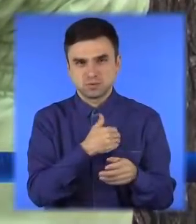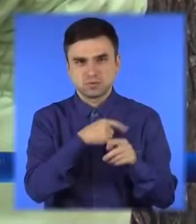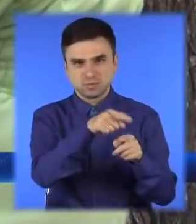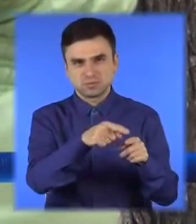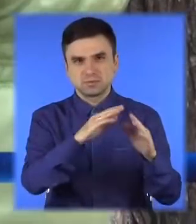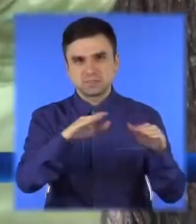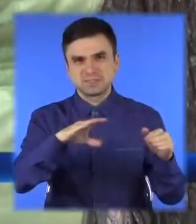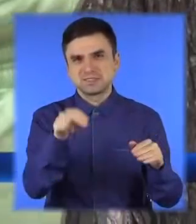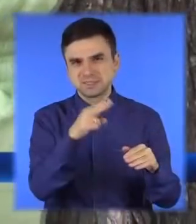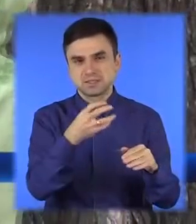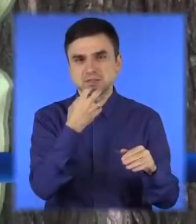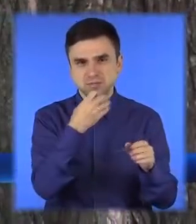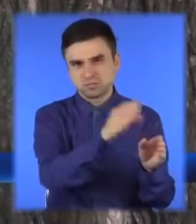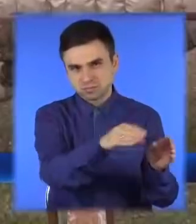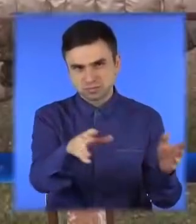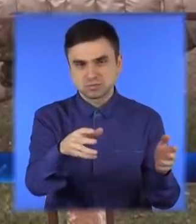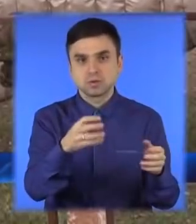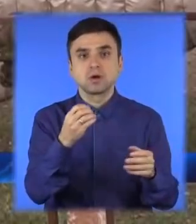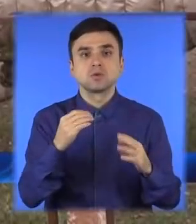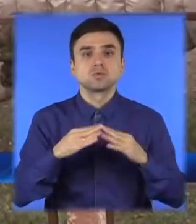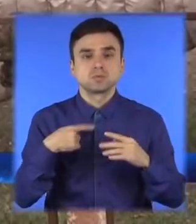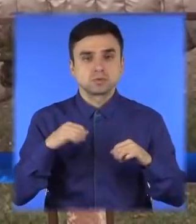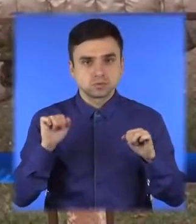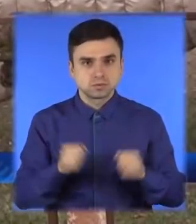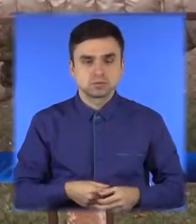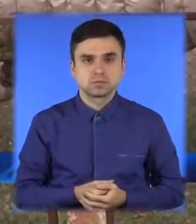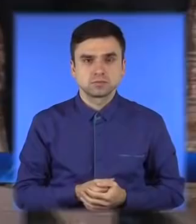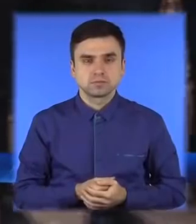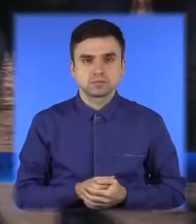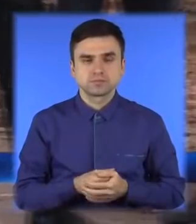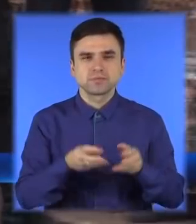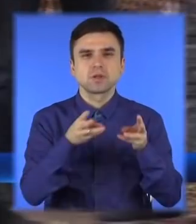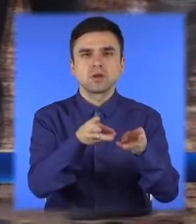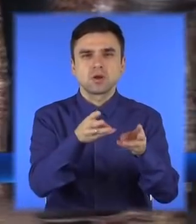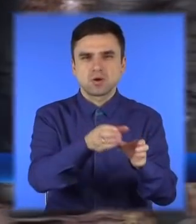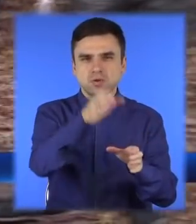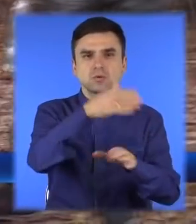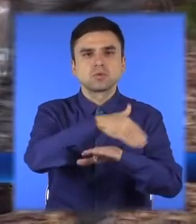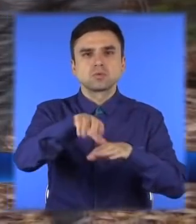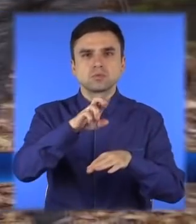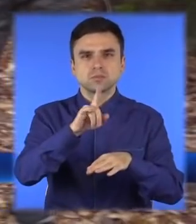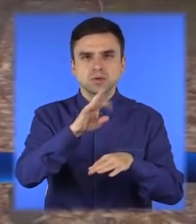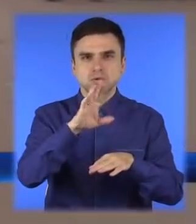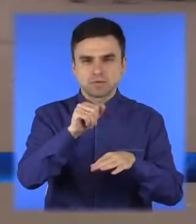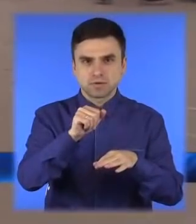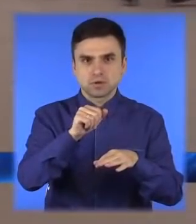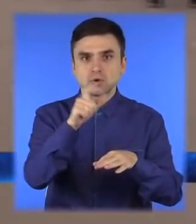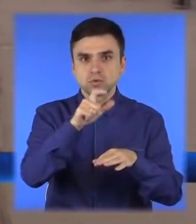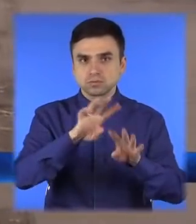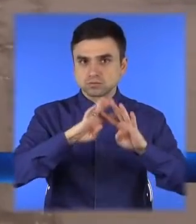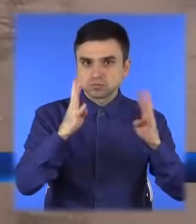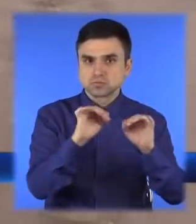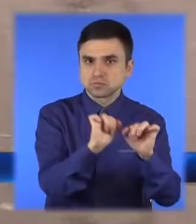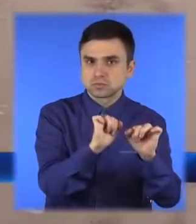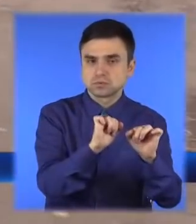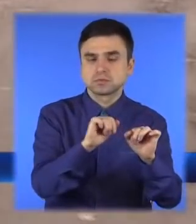і вдома. Дуже холодно. Котельню на вулиці Бикова люди також готові захищати своїми силами. Кажуть,